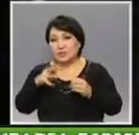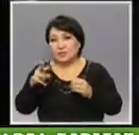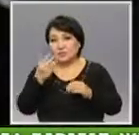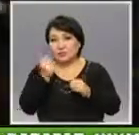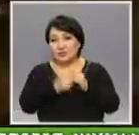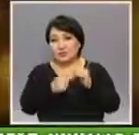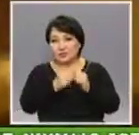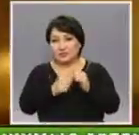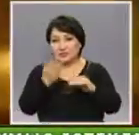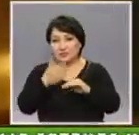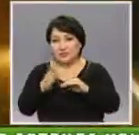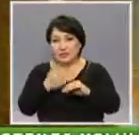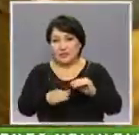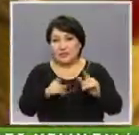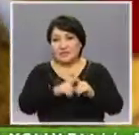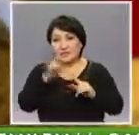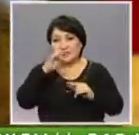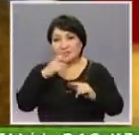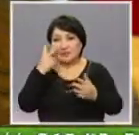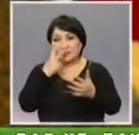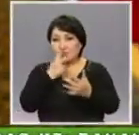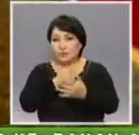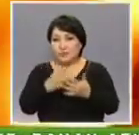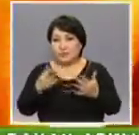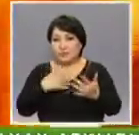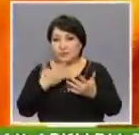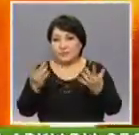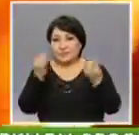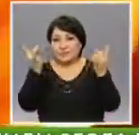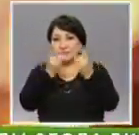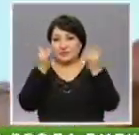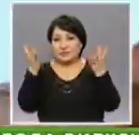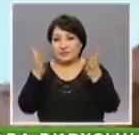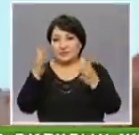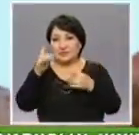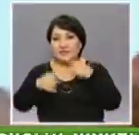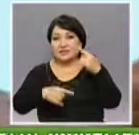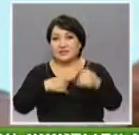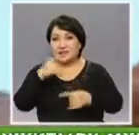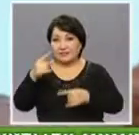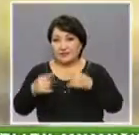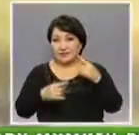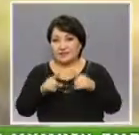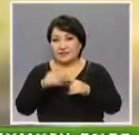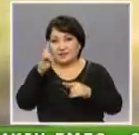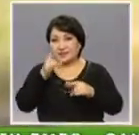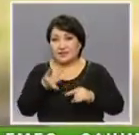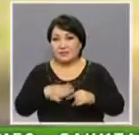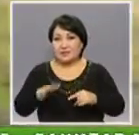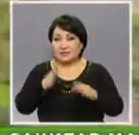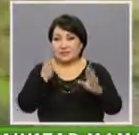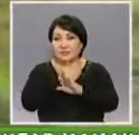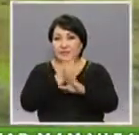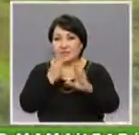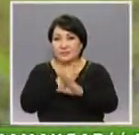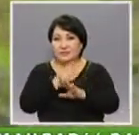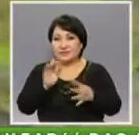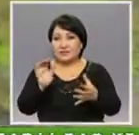мақсаты қытайлық телекөрермендерді біздің мәдениетімізбен және салт-дәстүрмен, сондай ақ Қазақстанның аймақтарымен және табиғатымен